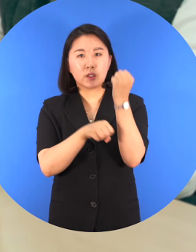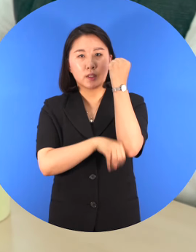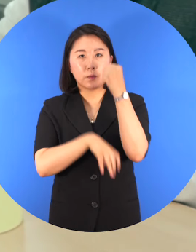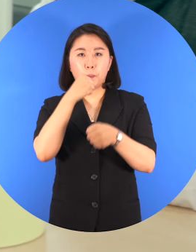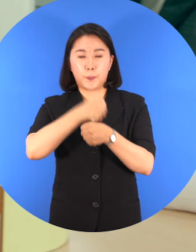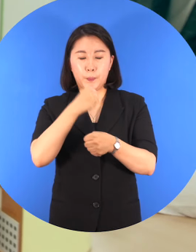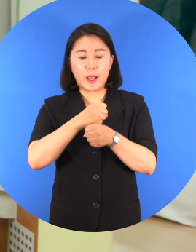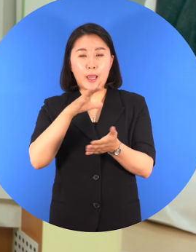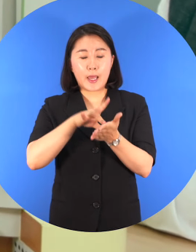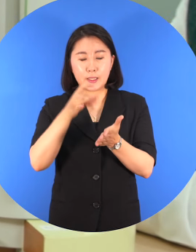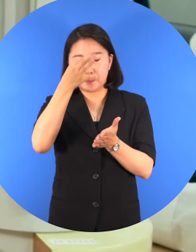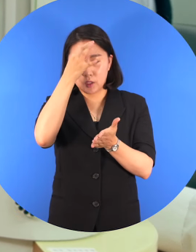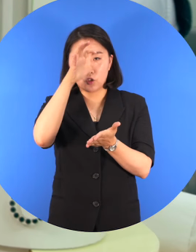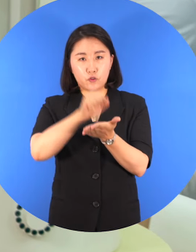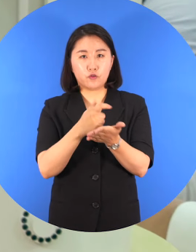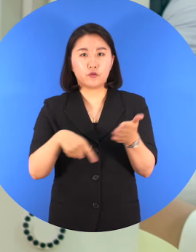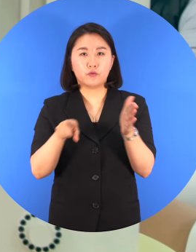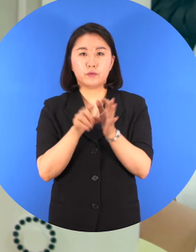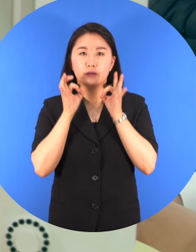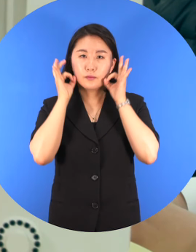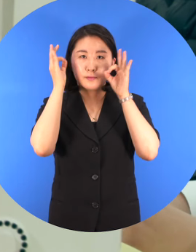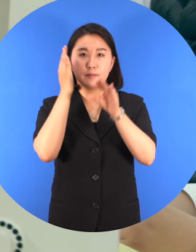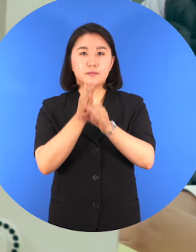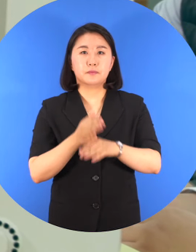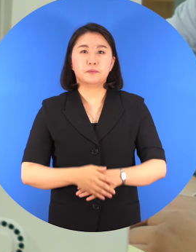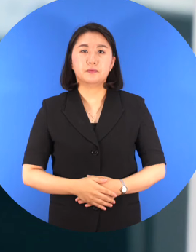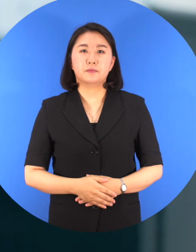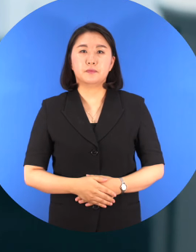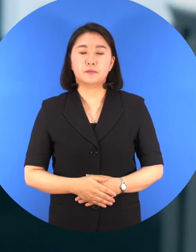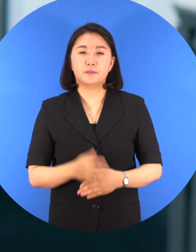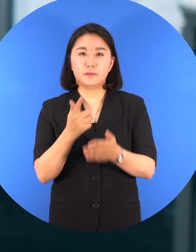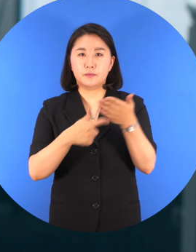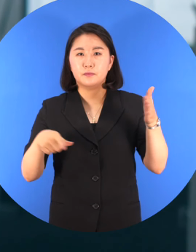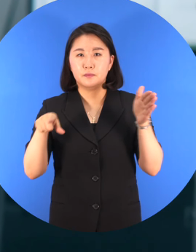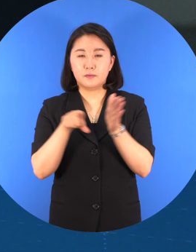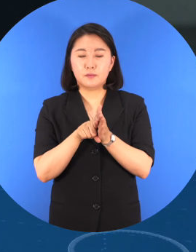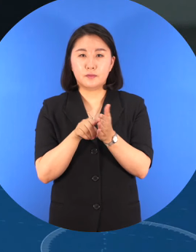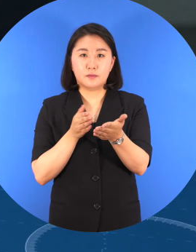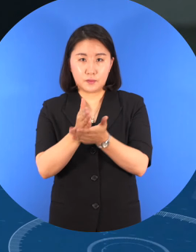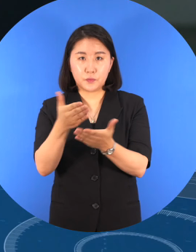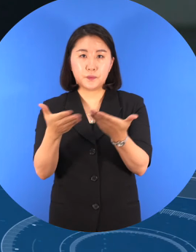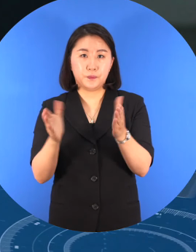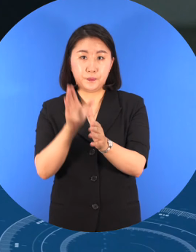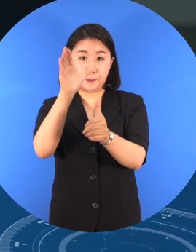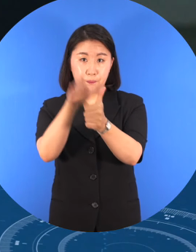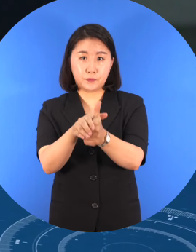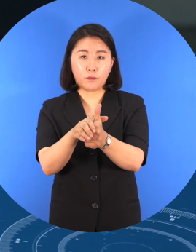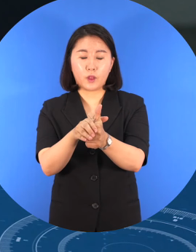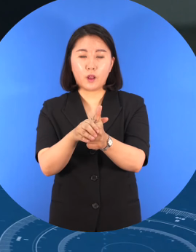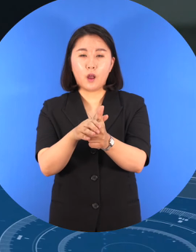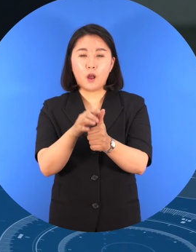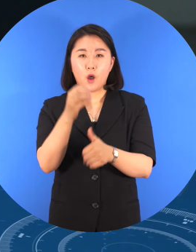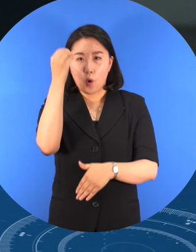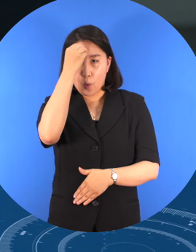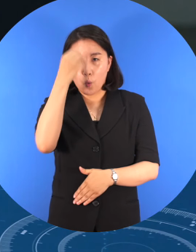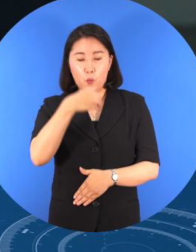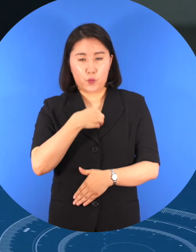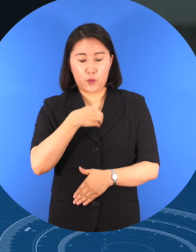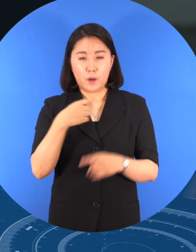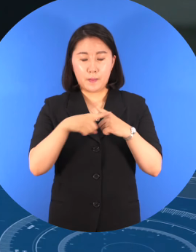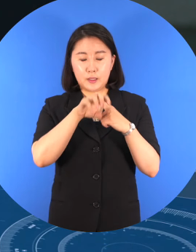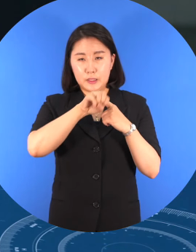기반 구축과 핵심 기술을 확보하는 데 노력하고 있습니다. 이를 위해 전담 부서를 설치하여 고준이 방사성